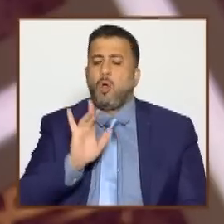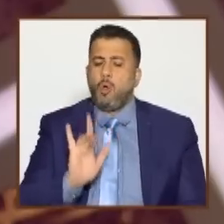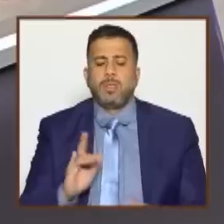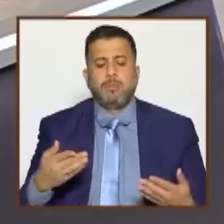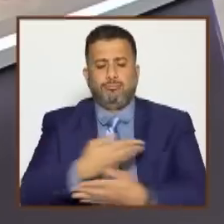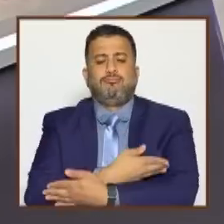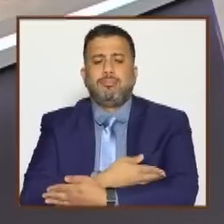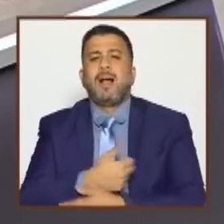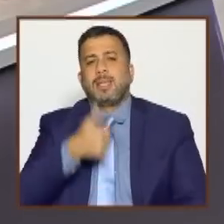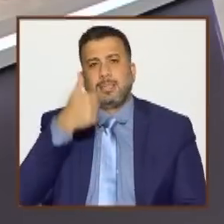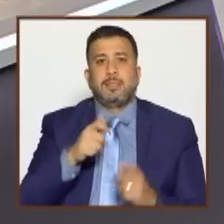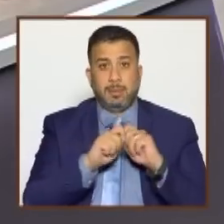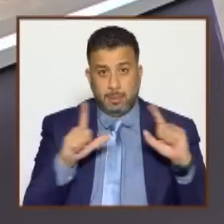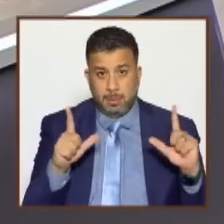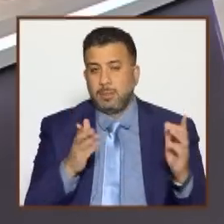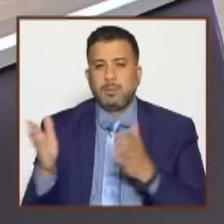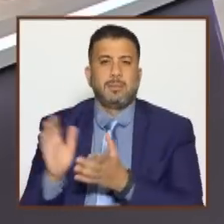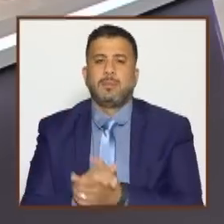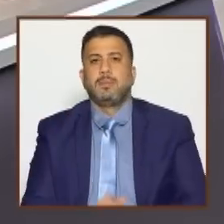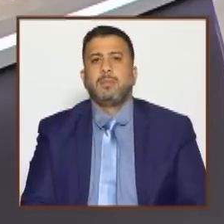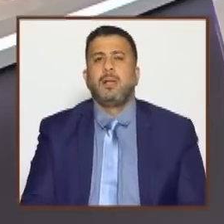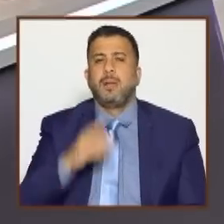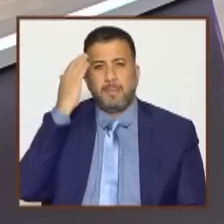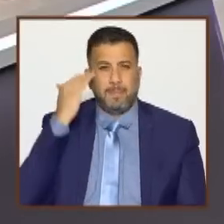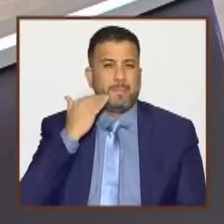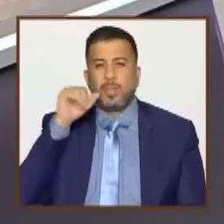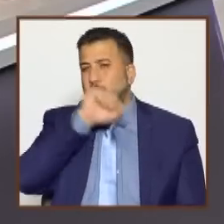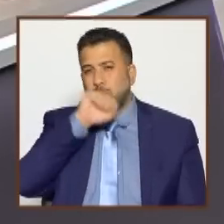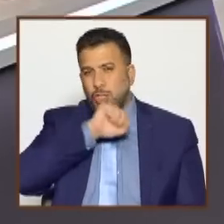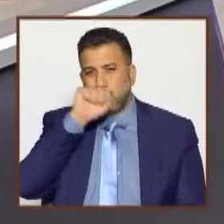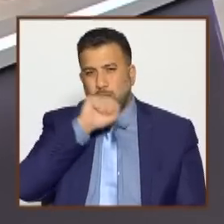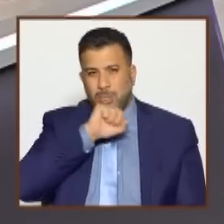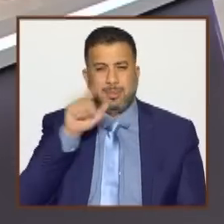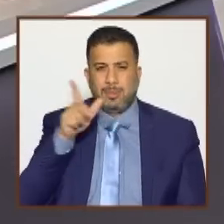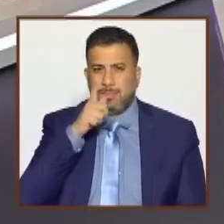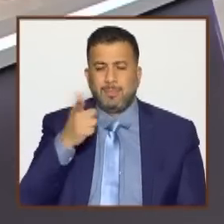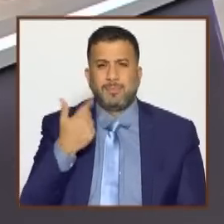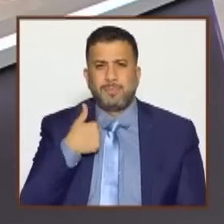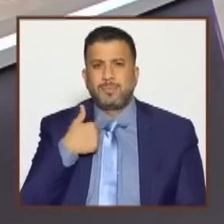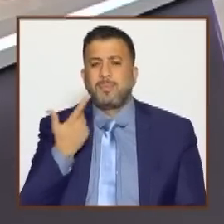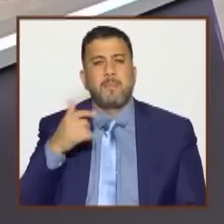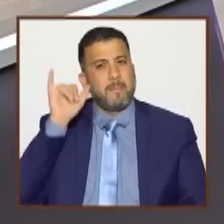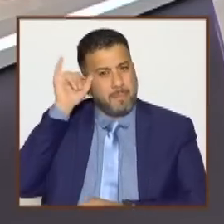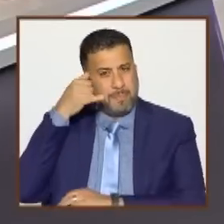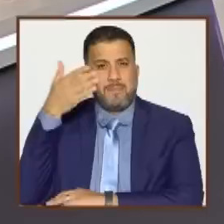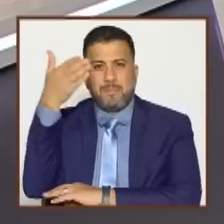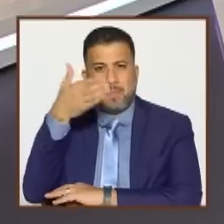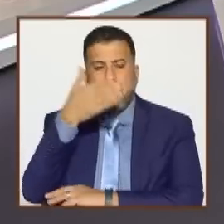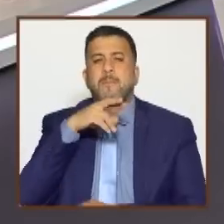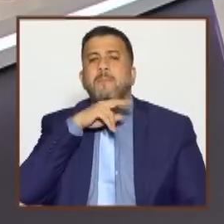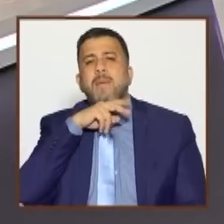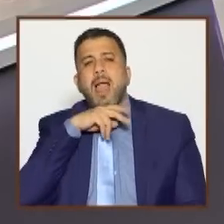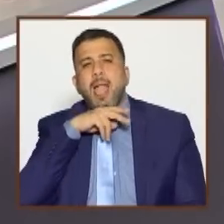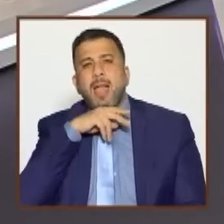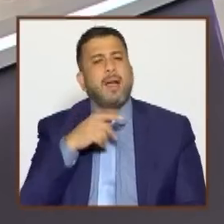أم محمد من الشارقة تقول: عندها حلال، وهذا الحلال تقول حاطتنا في العزبة، وبأن تقول